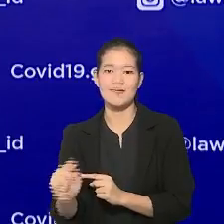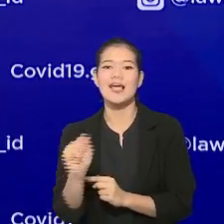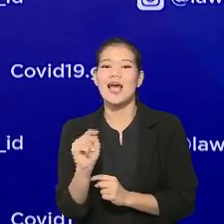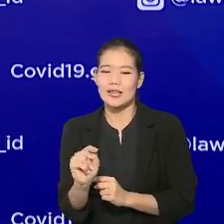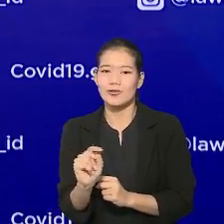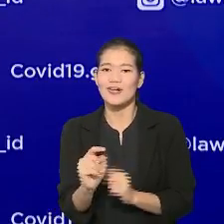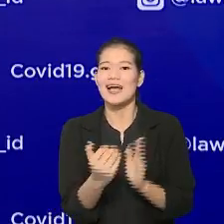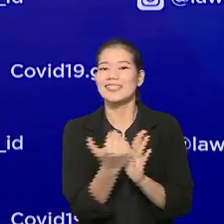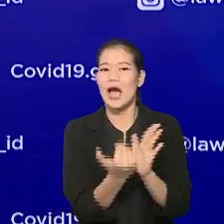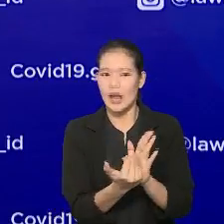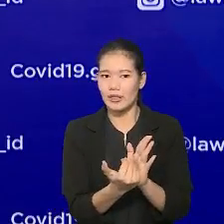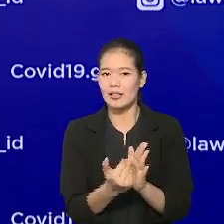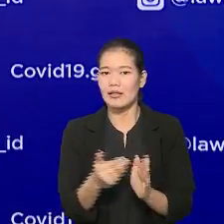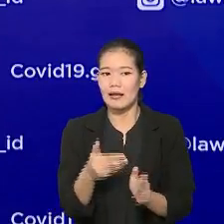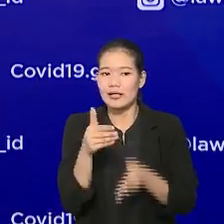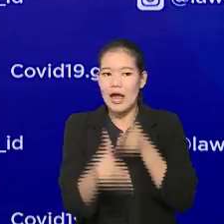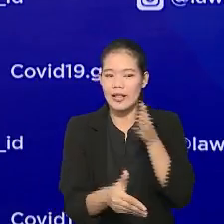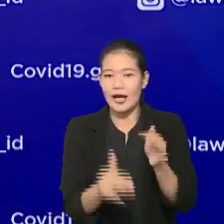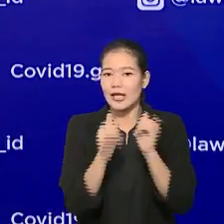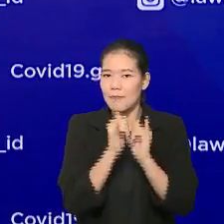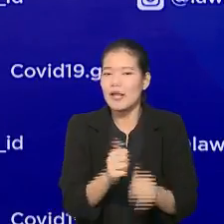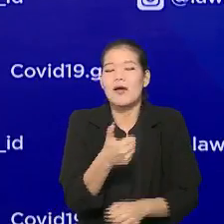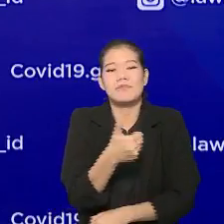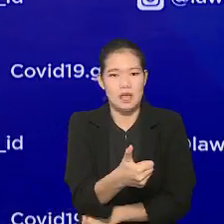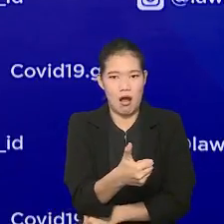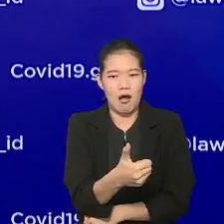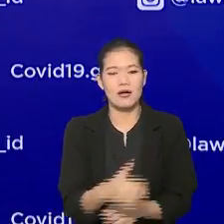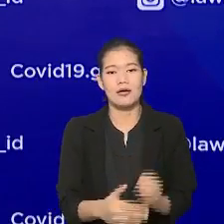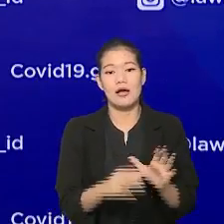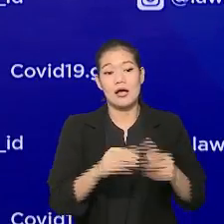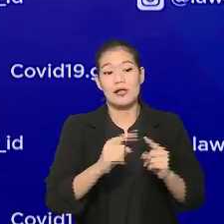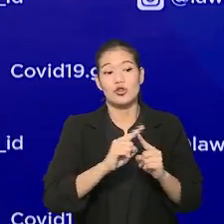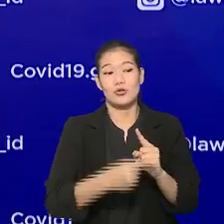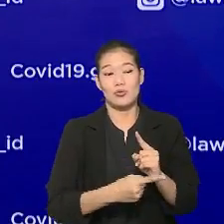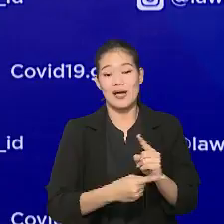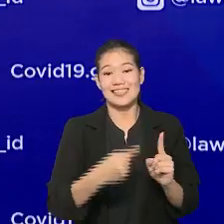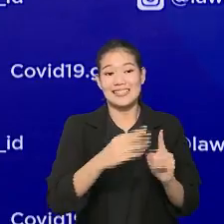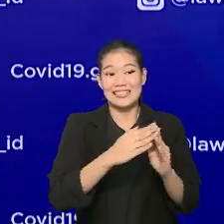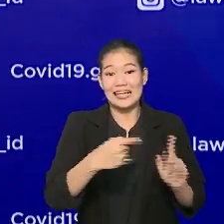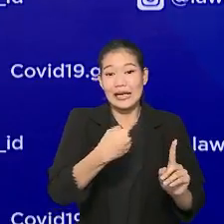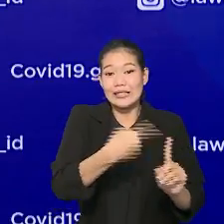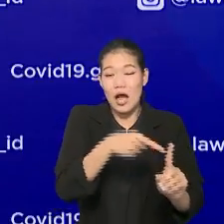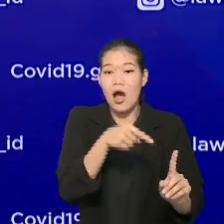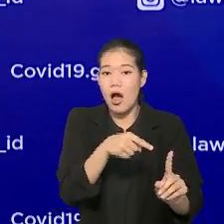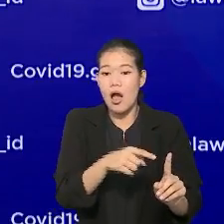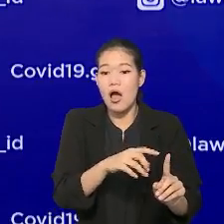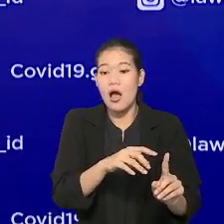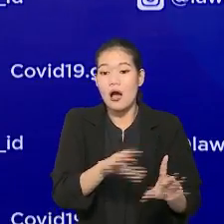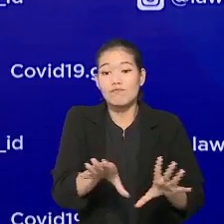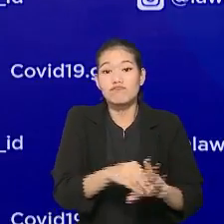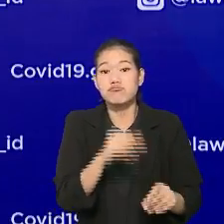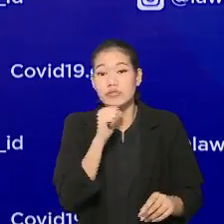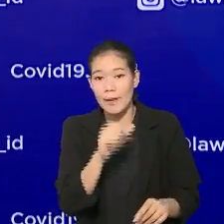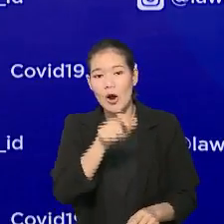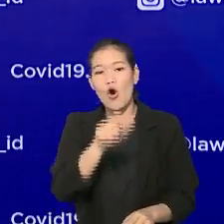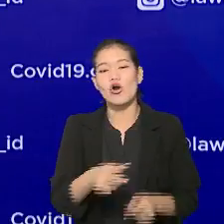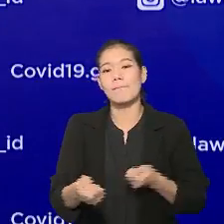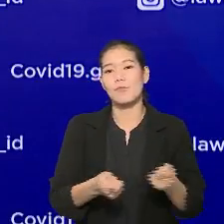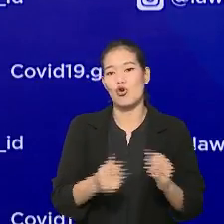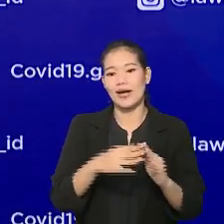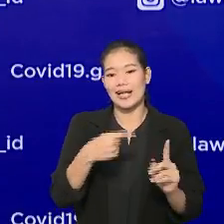syarat melakukan ibadah secara fisik. Satgas COVID-19 di gereja dapat terdiri dari pengelola